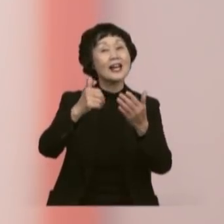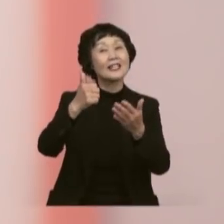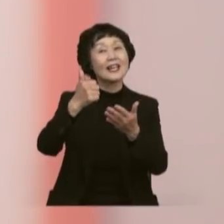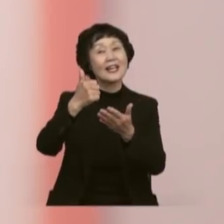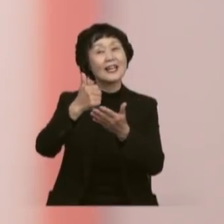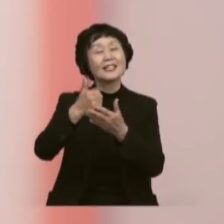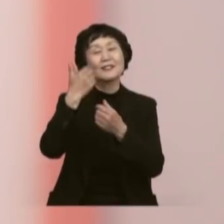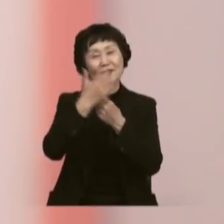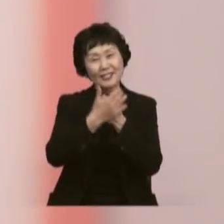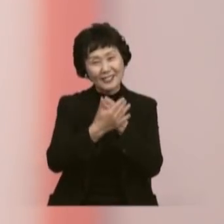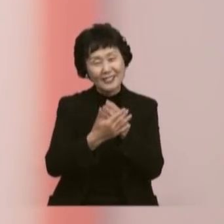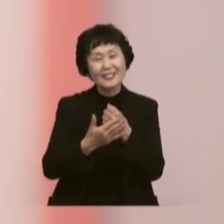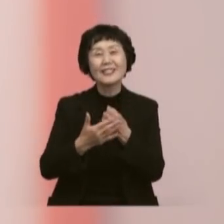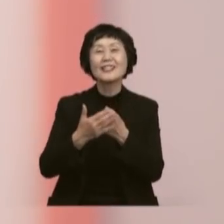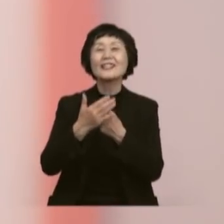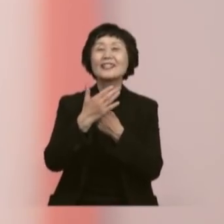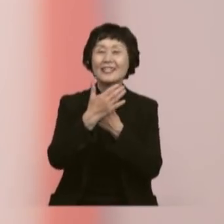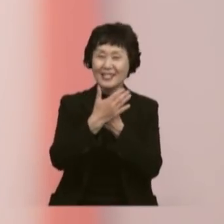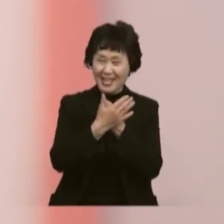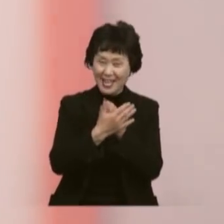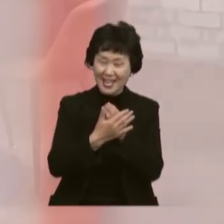하나님 은혜라.